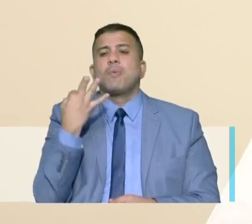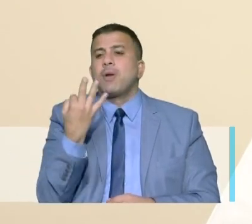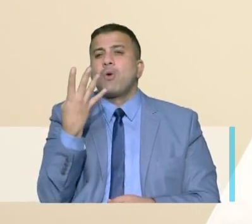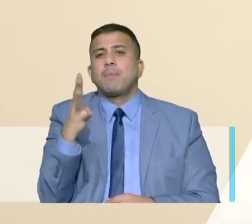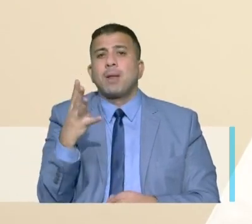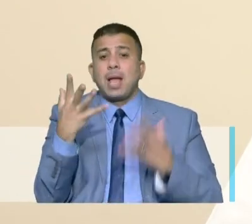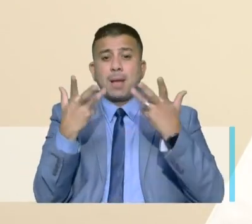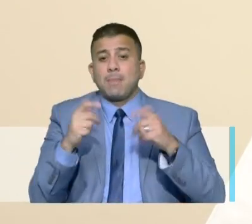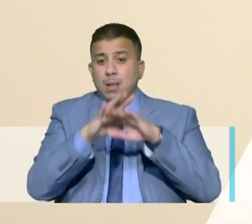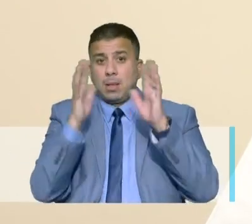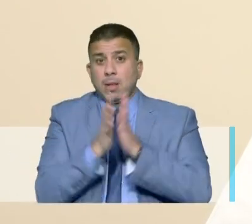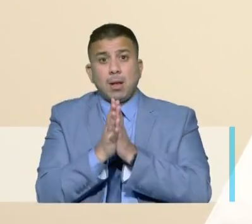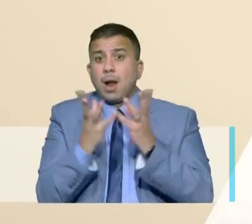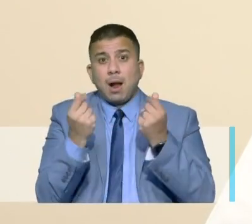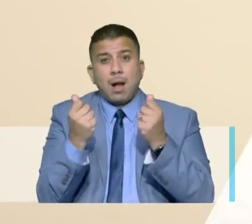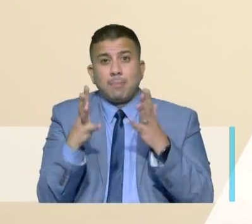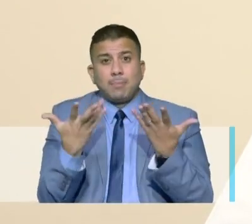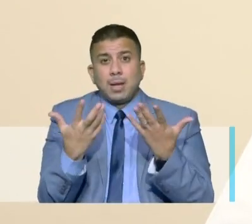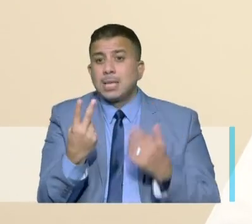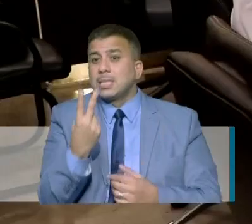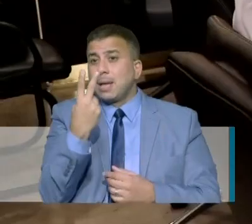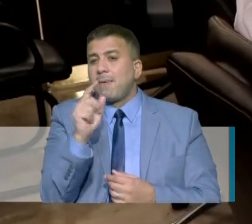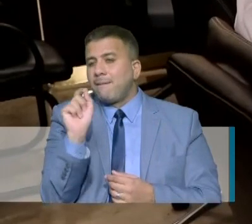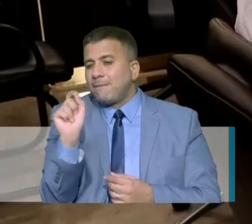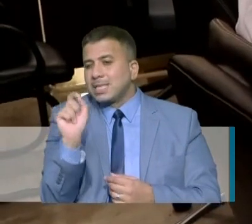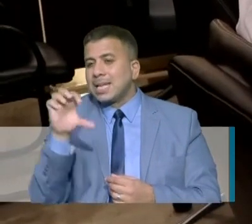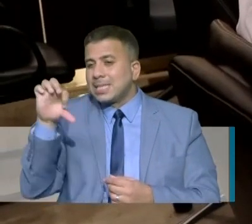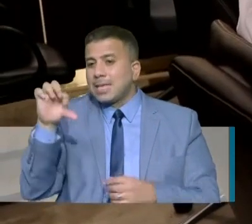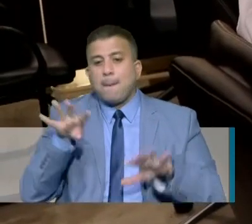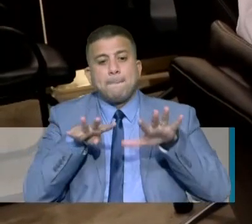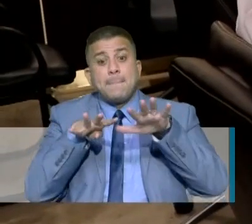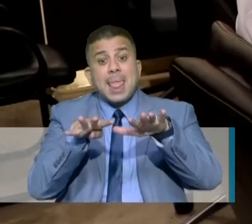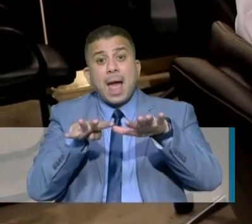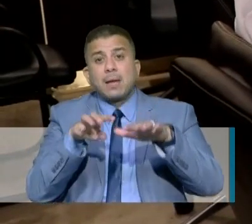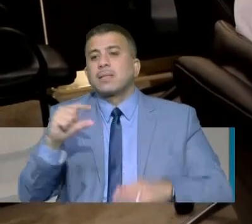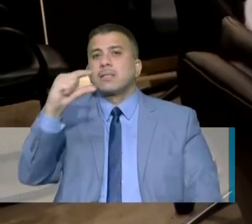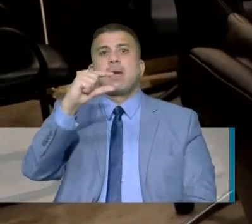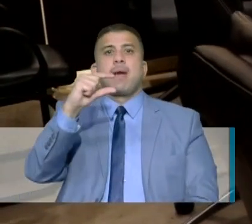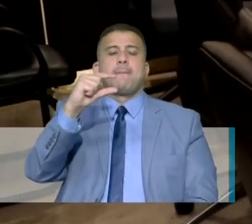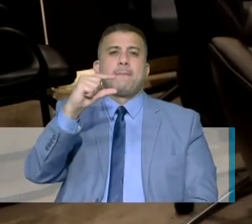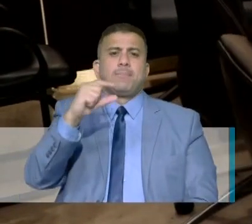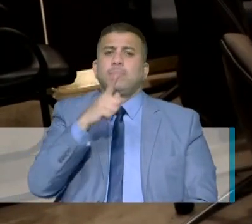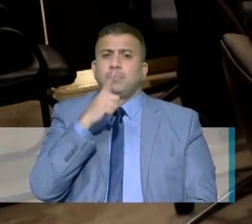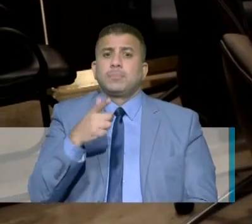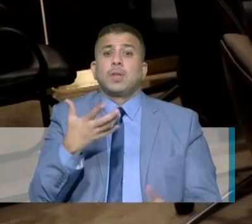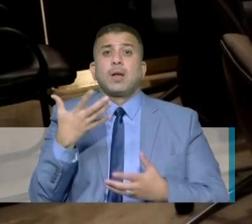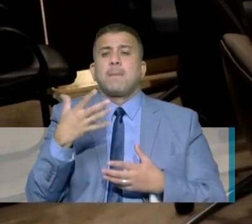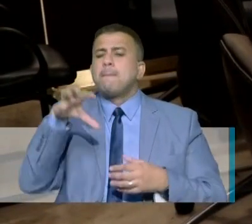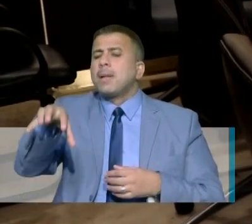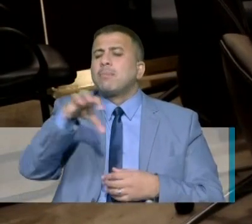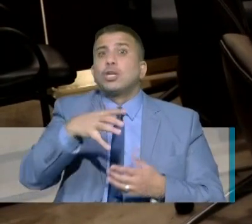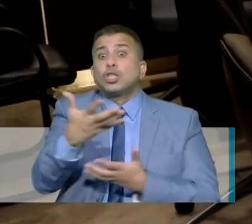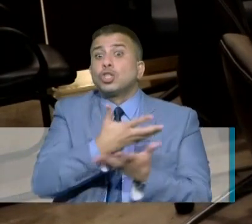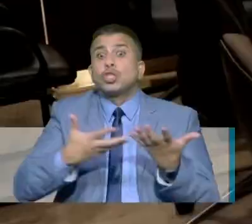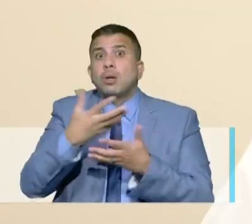بقيمه اجماليه وصلت الى 7.9 مليار درهم اما عن المناطق الاكثر نشاطا في مجال